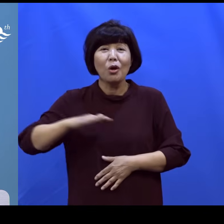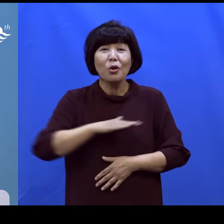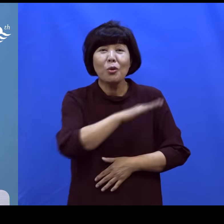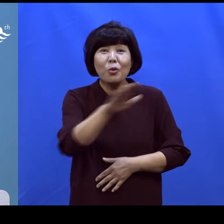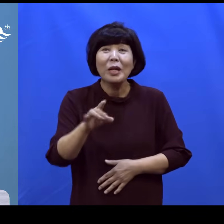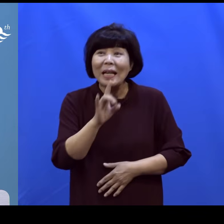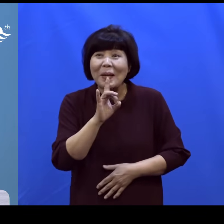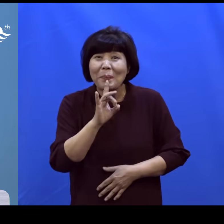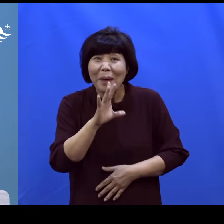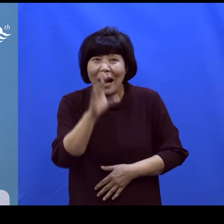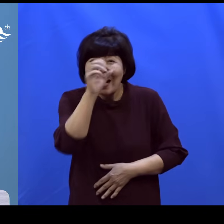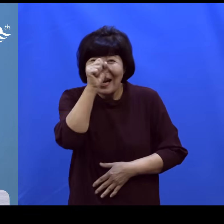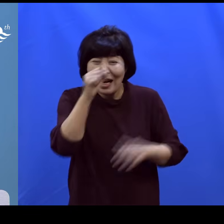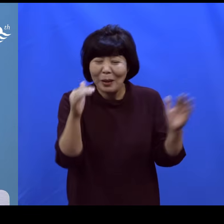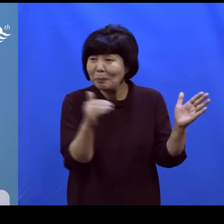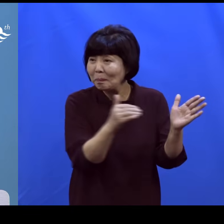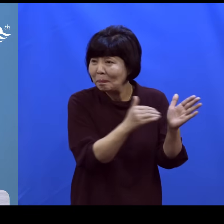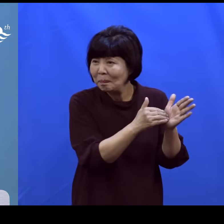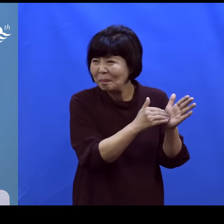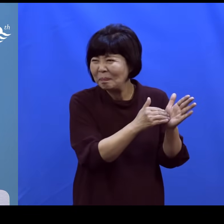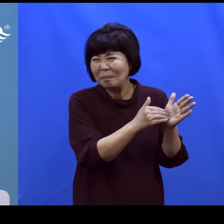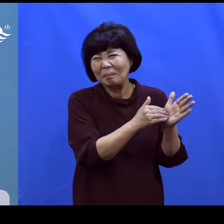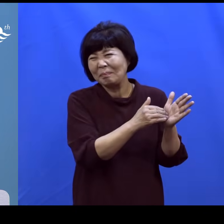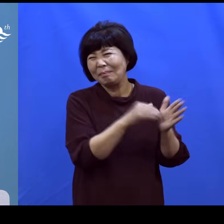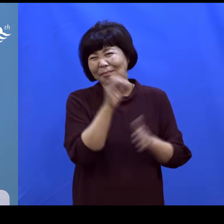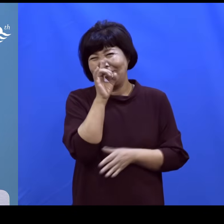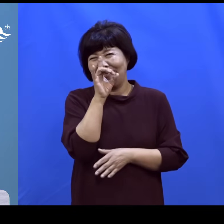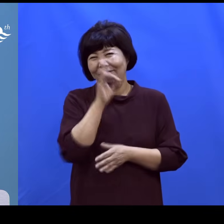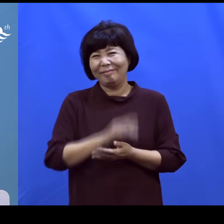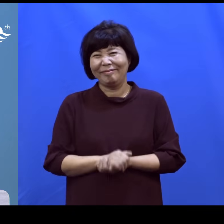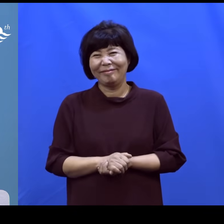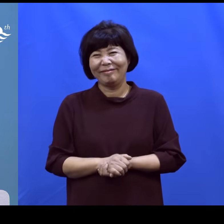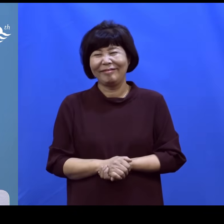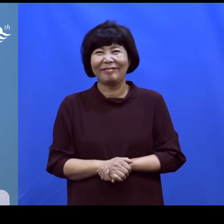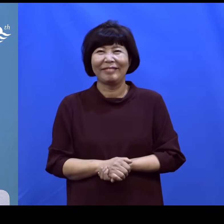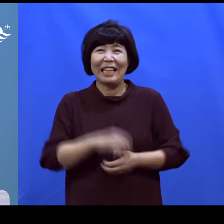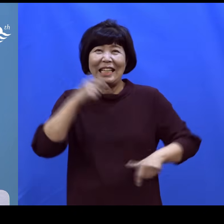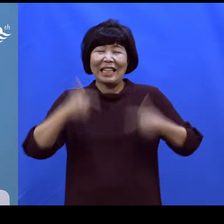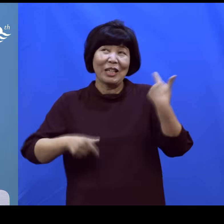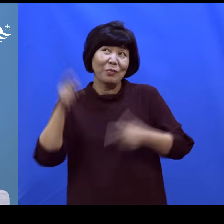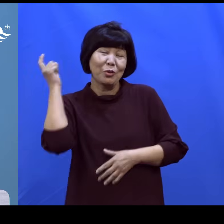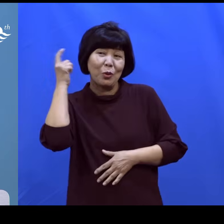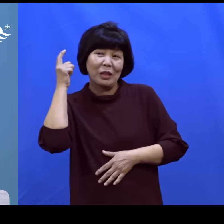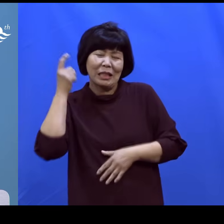안 된다는 거예요. 이 성탄의 소식을 알려야 된다는 거예요. 여러분,